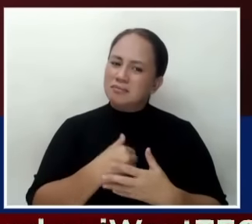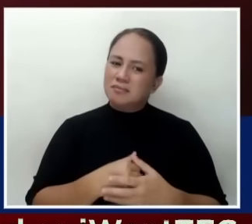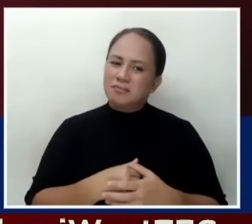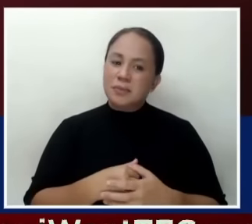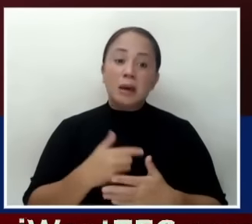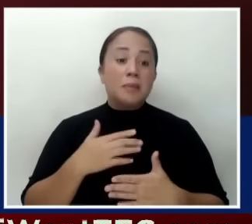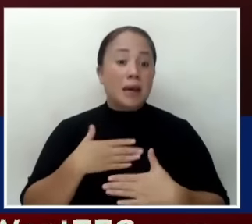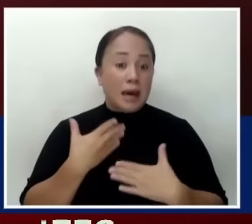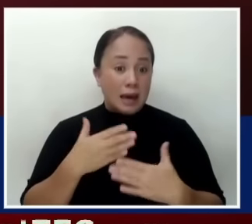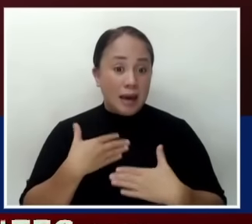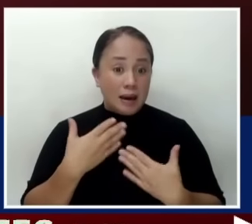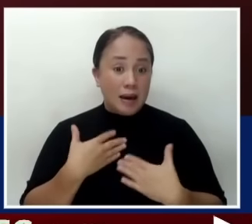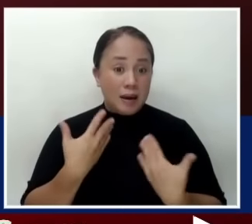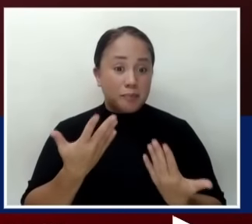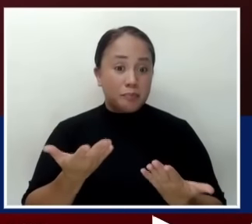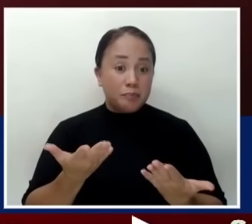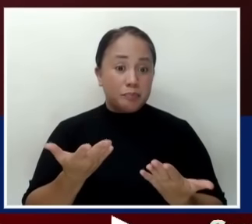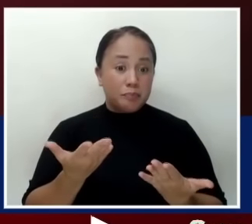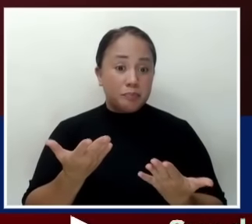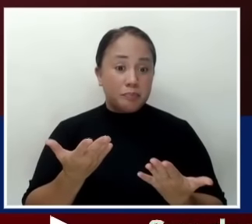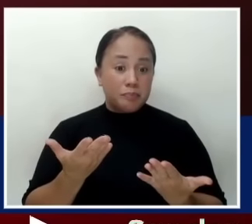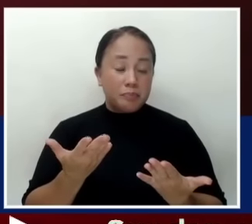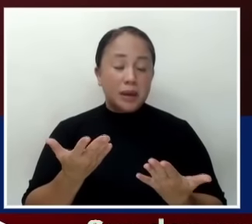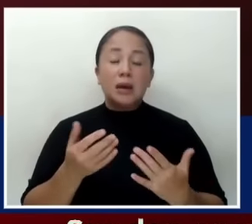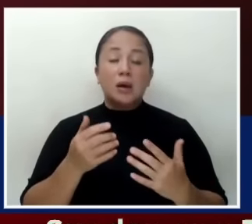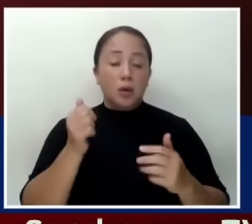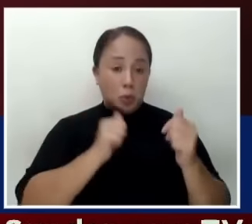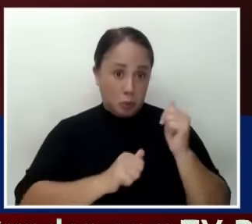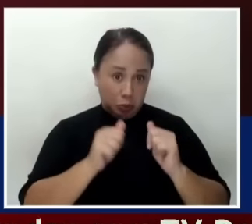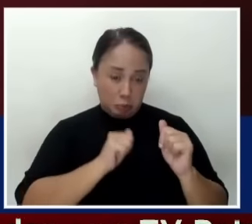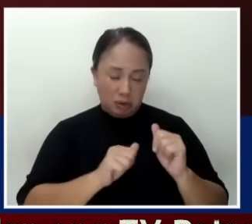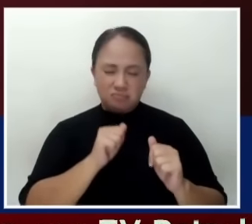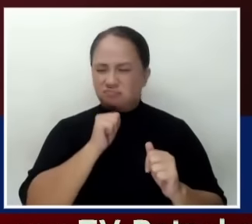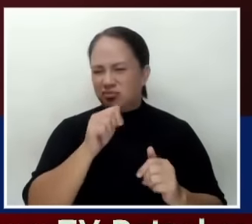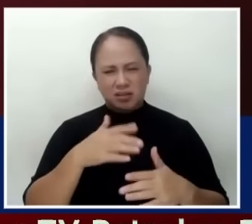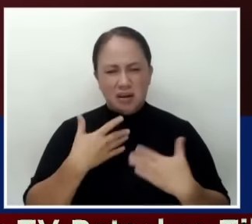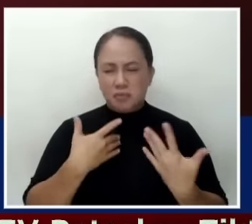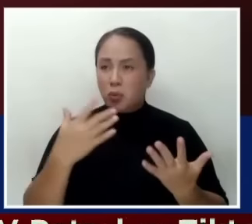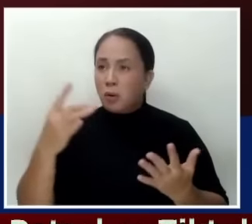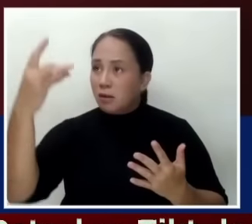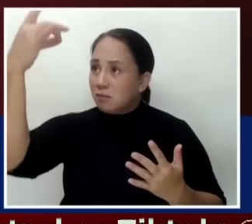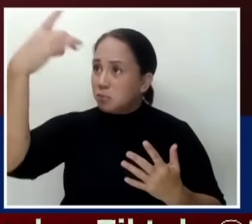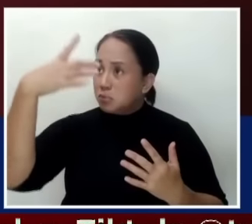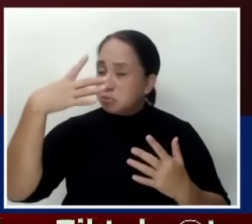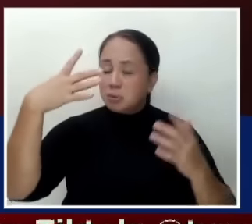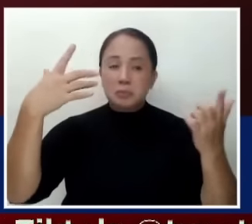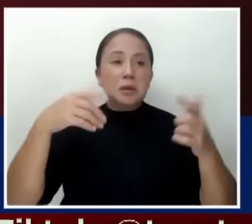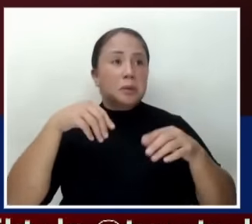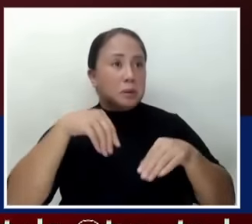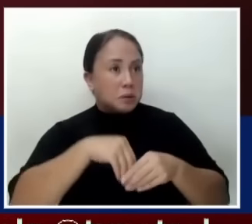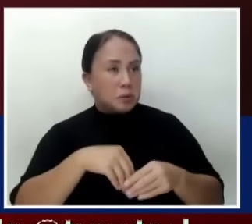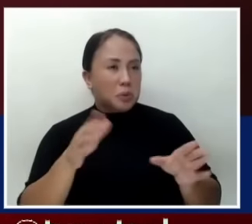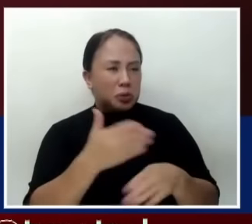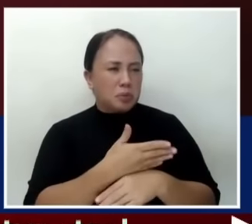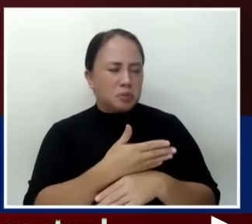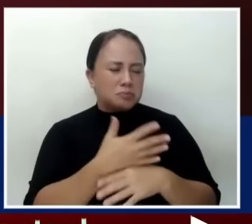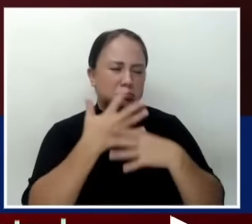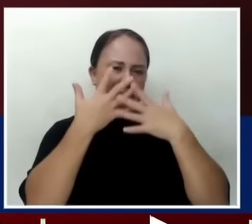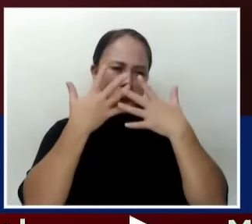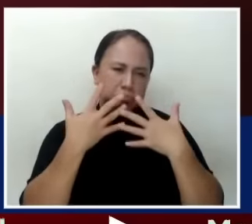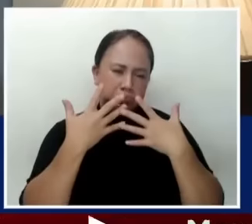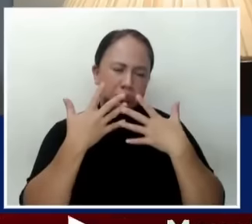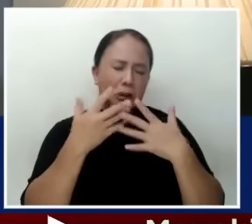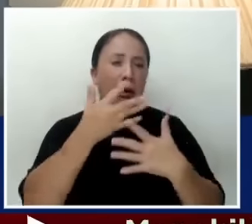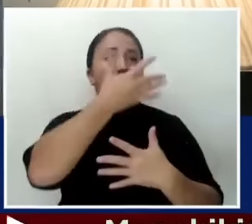Unhappy ako pag hindi ako umaarte. Walang ilaw, walang kamera, alam ko nasa kwarto lang ako. Para nakalimutan na nila